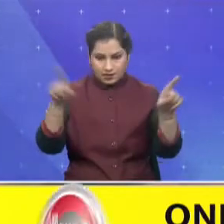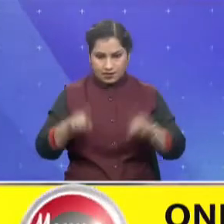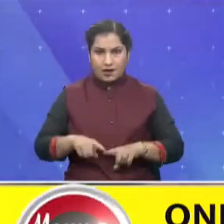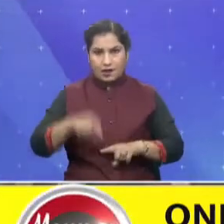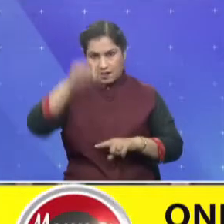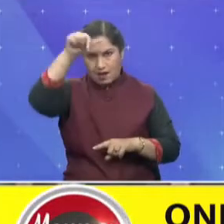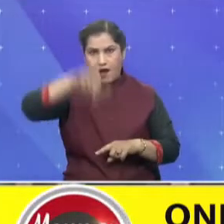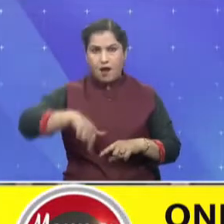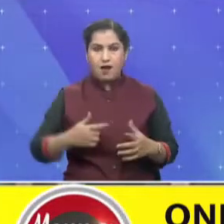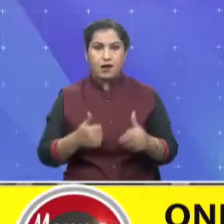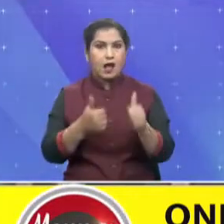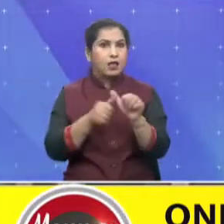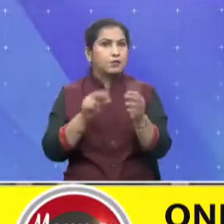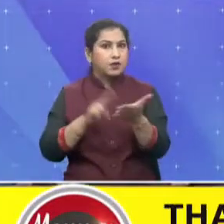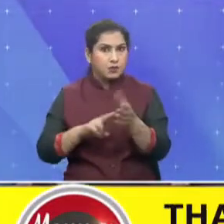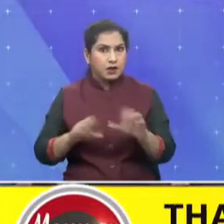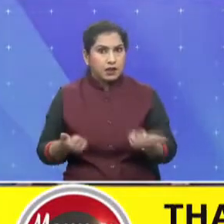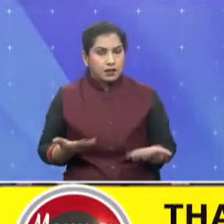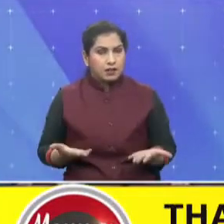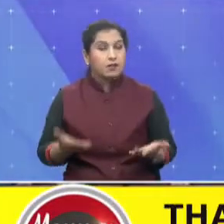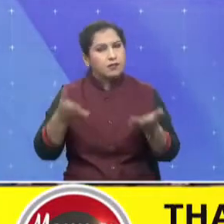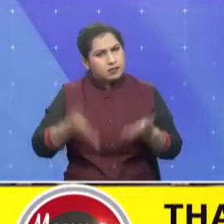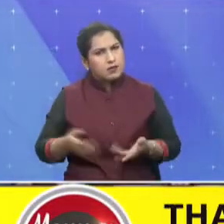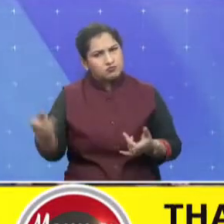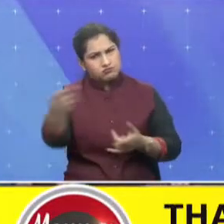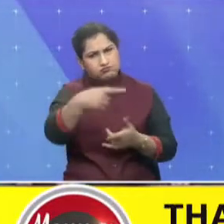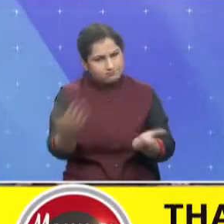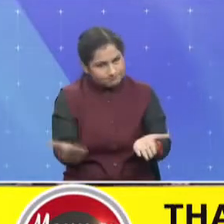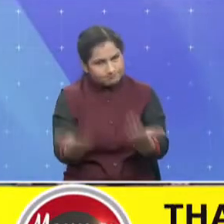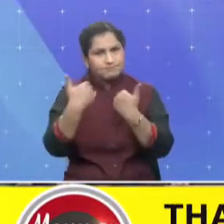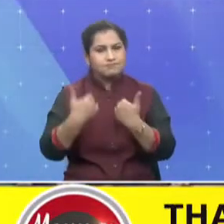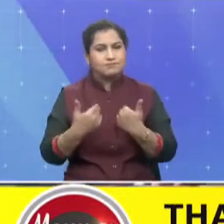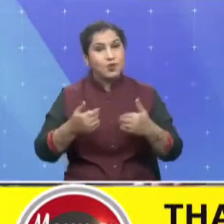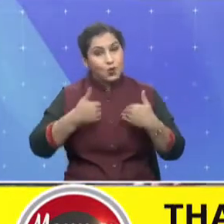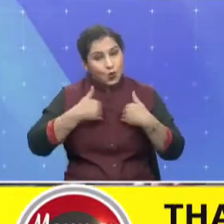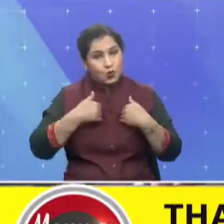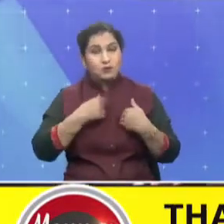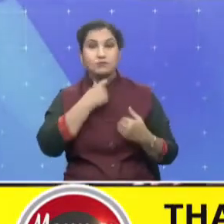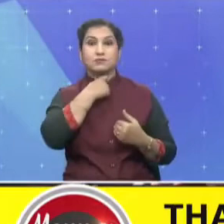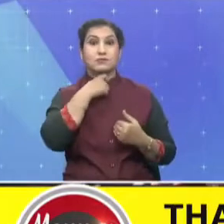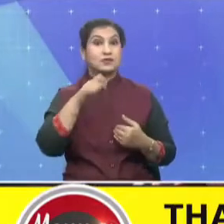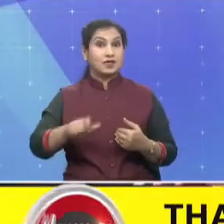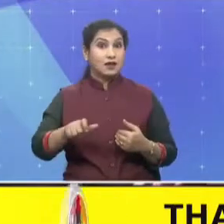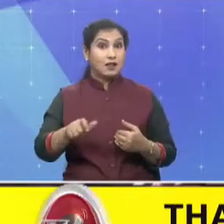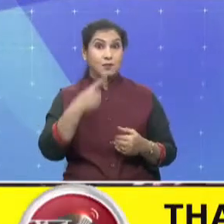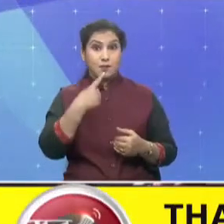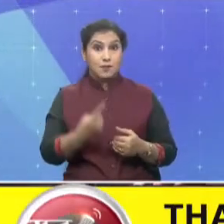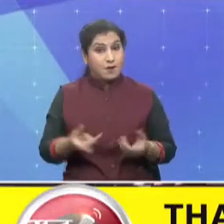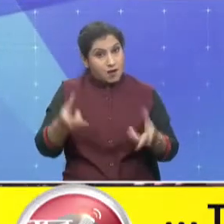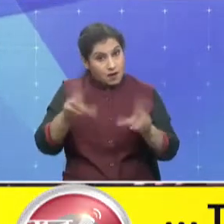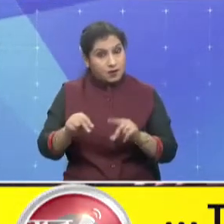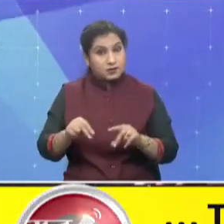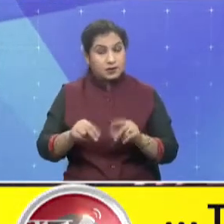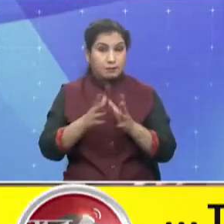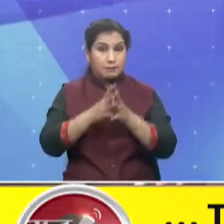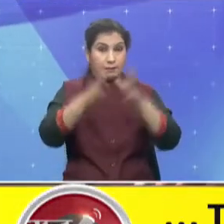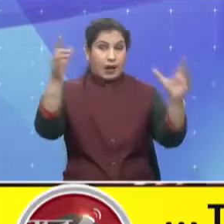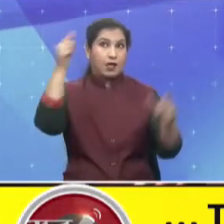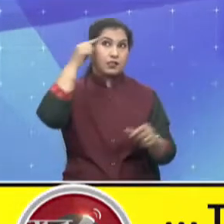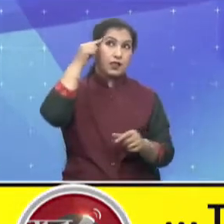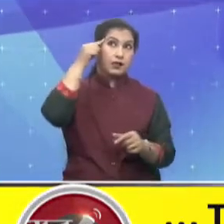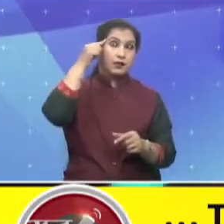होगा। इसलिए आइए हम अपना संकल्प दोहराएं कि बड़ा